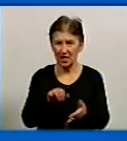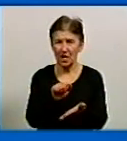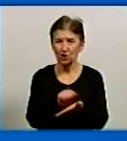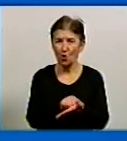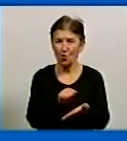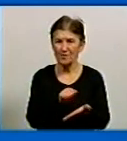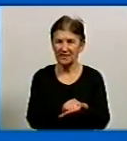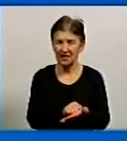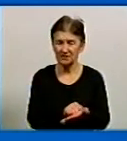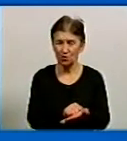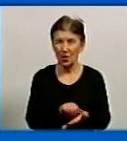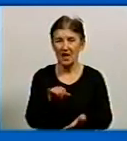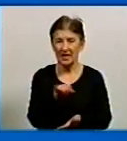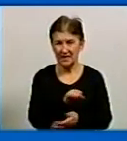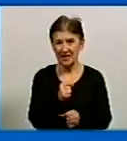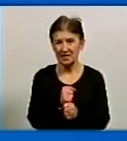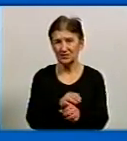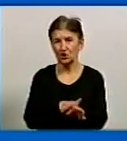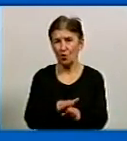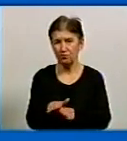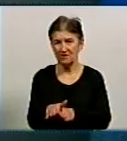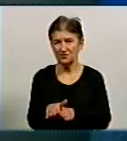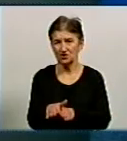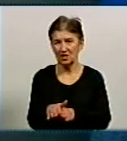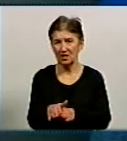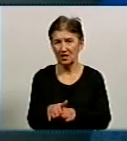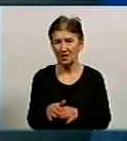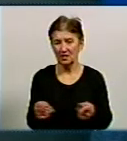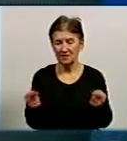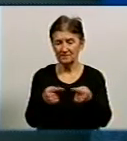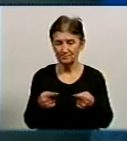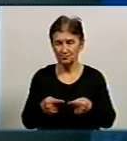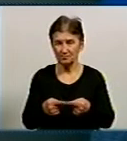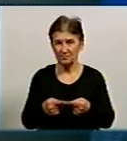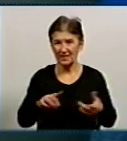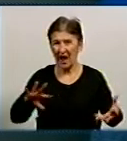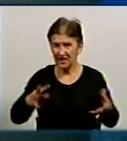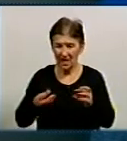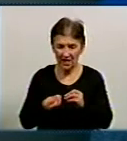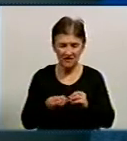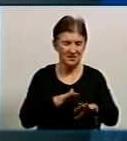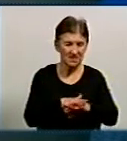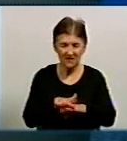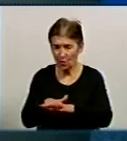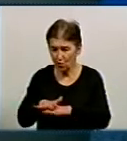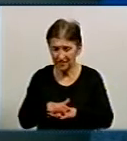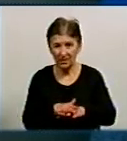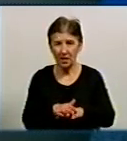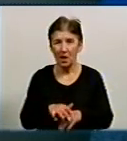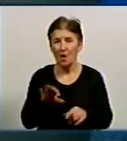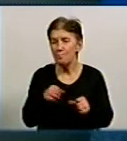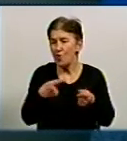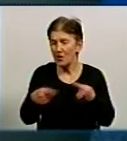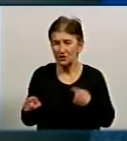проєктно-кошторисну документацію і зробивши певні аналізи, певні розрахунки. По-іншому це буде